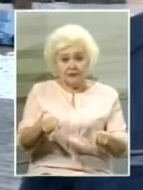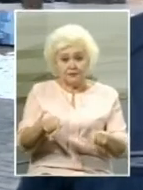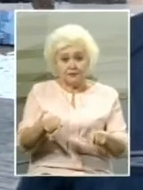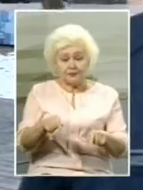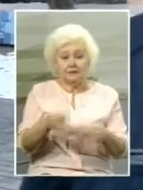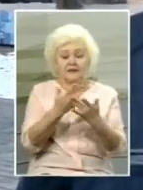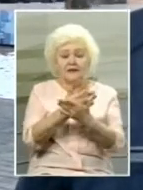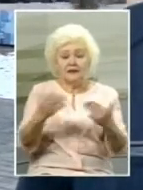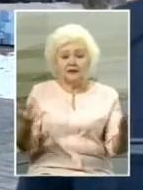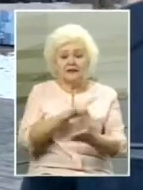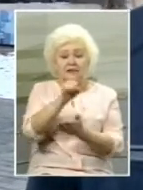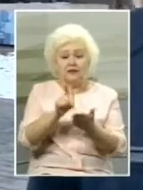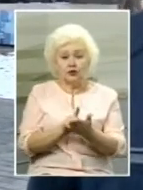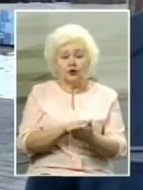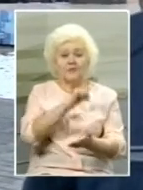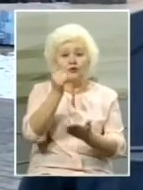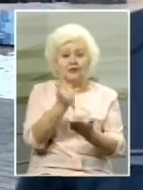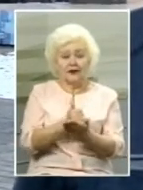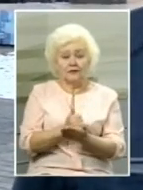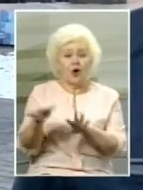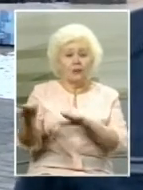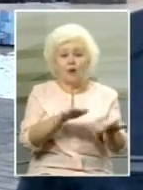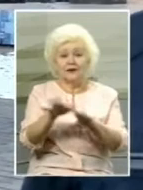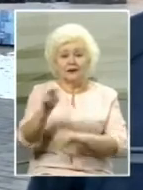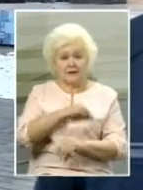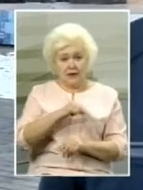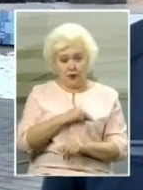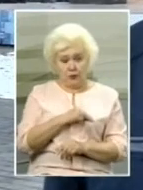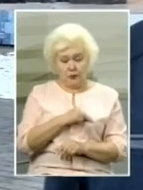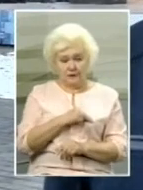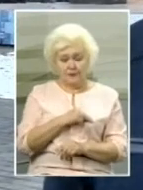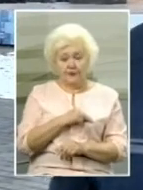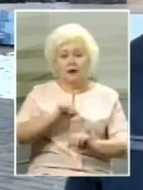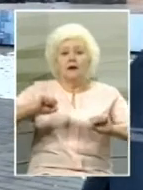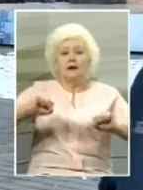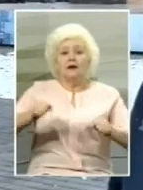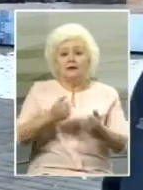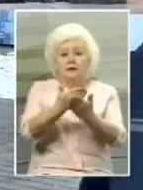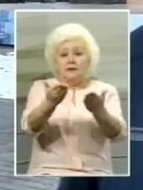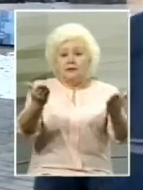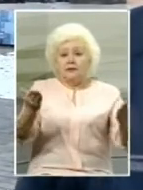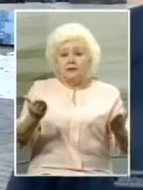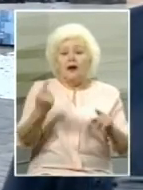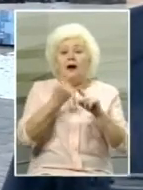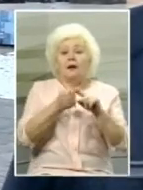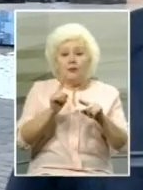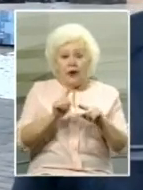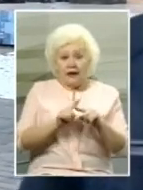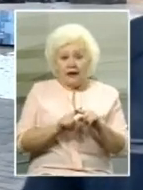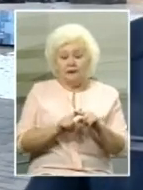на различных должностях, в основном на оперативной работе. Товарищи!